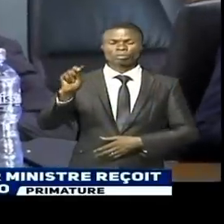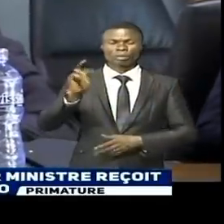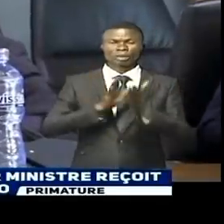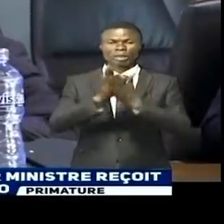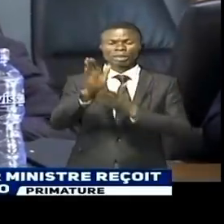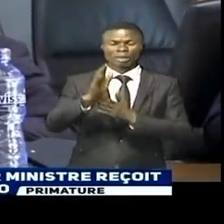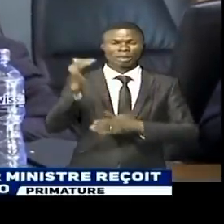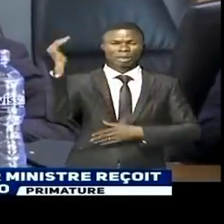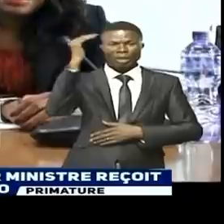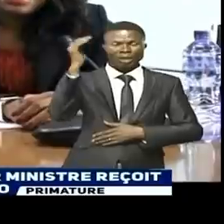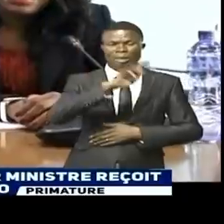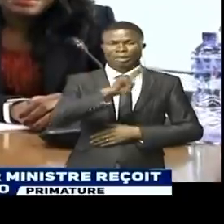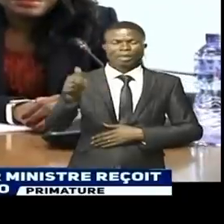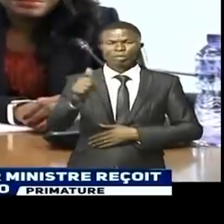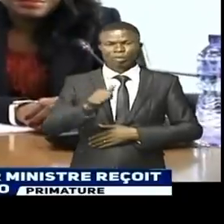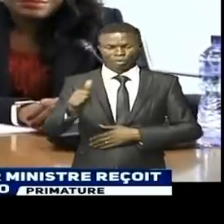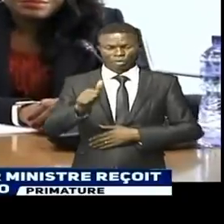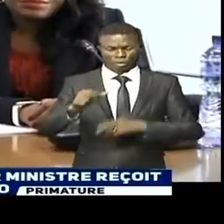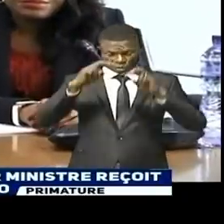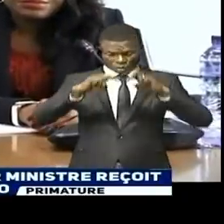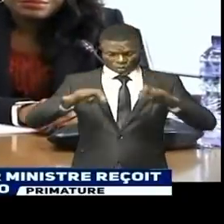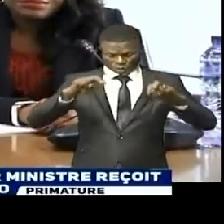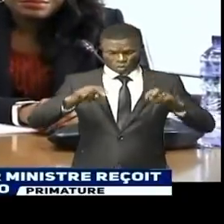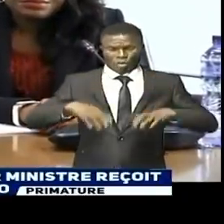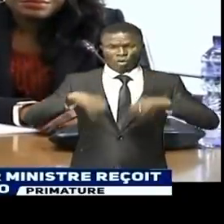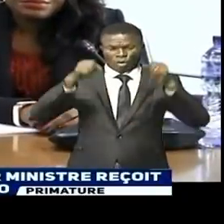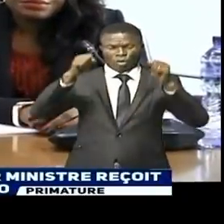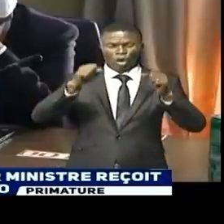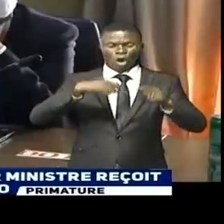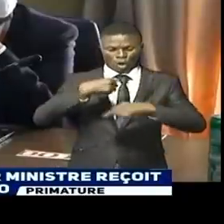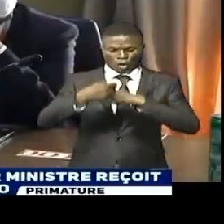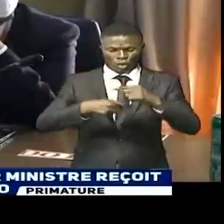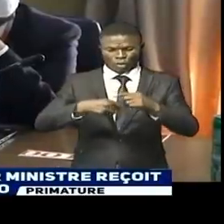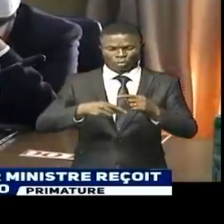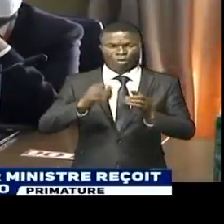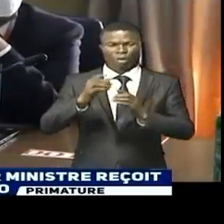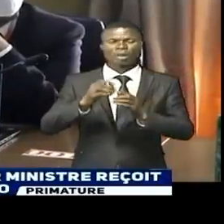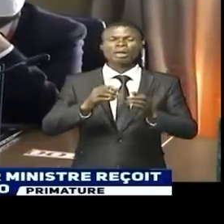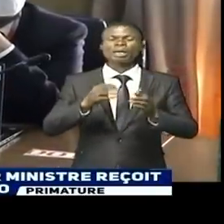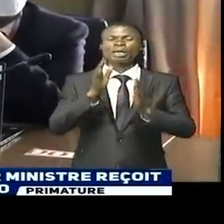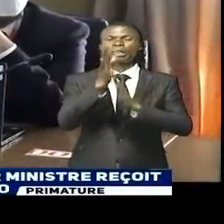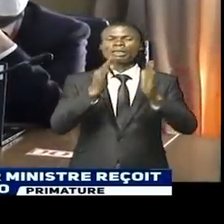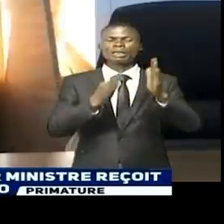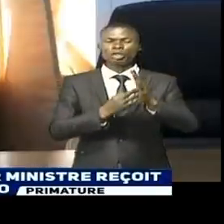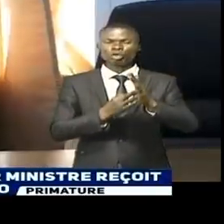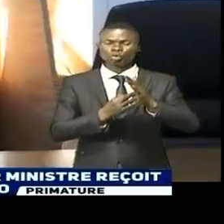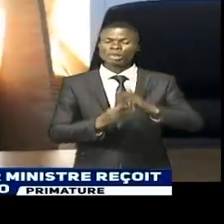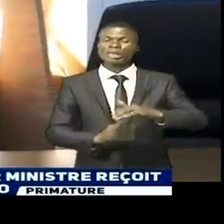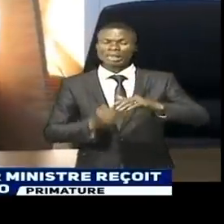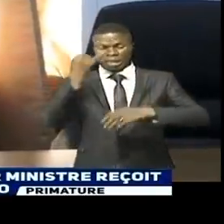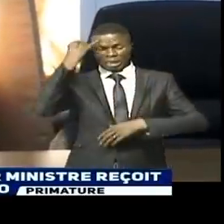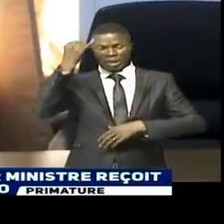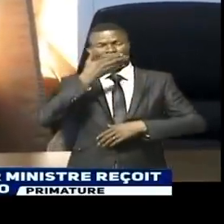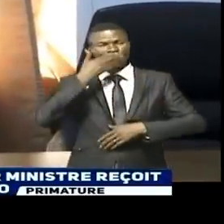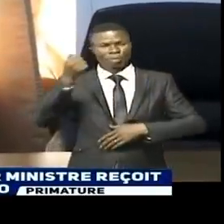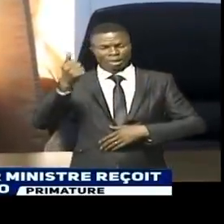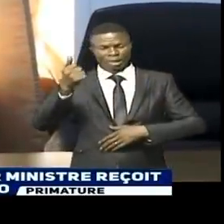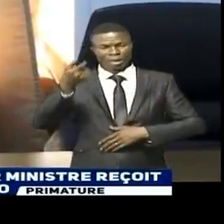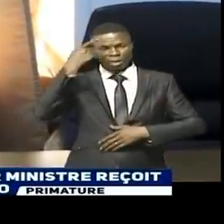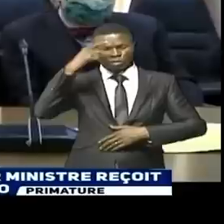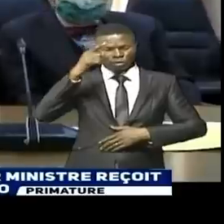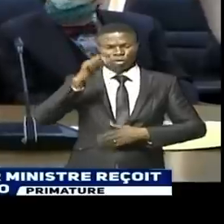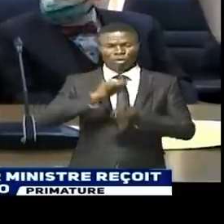2021 à examiner comment mettre en oeuvre les 18 chalon compte tenu de la fédé route de la transition reconnu